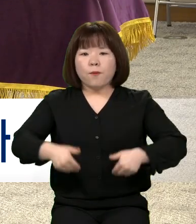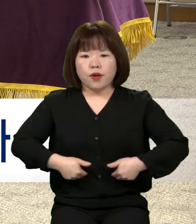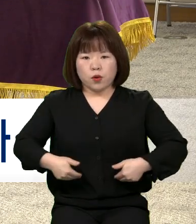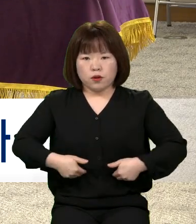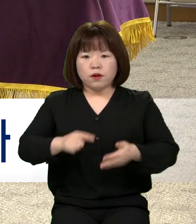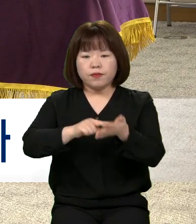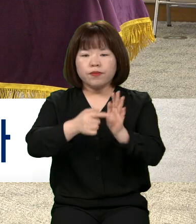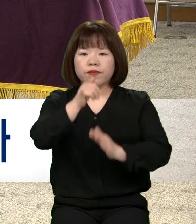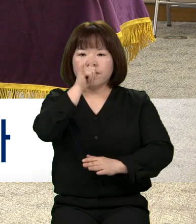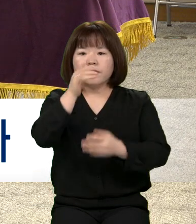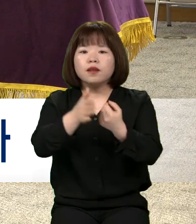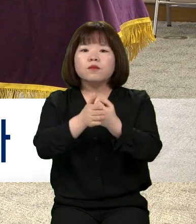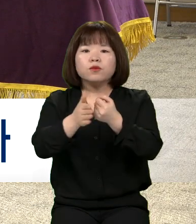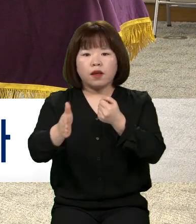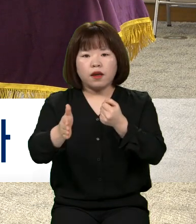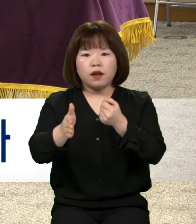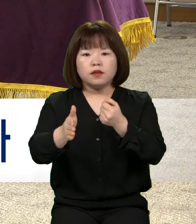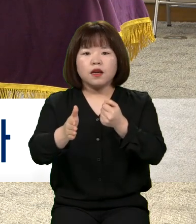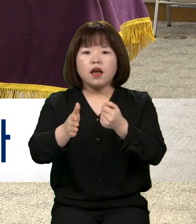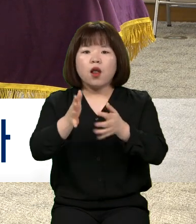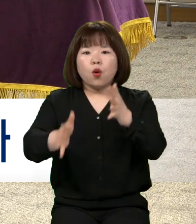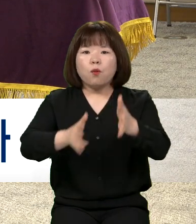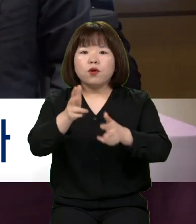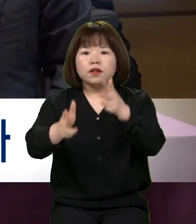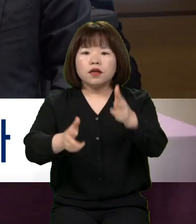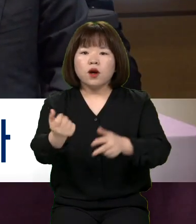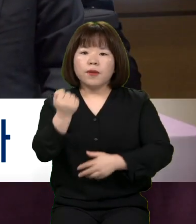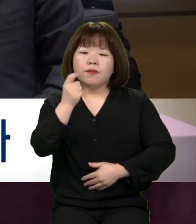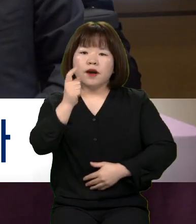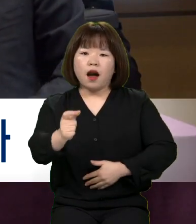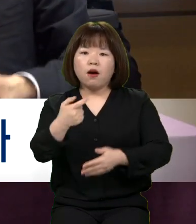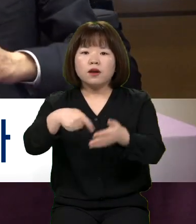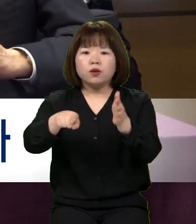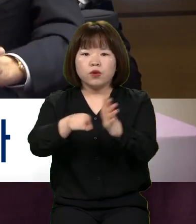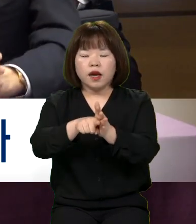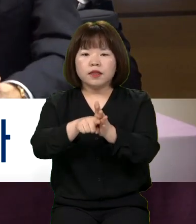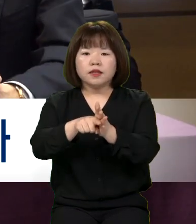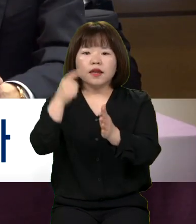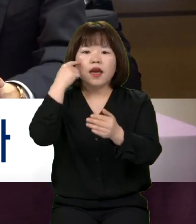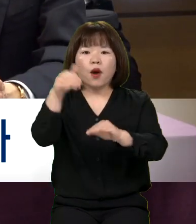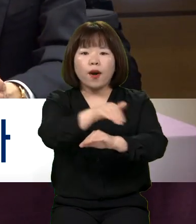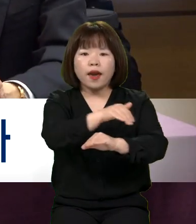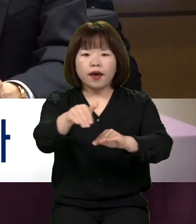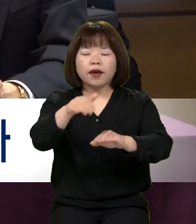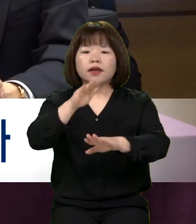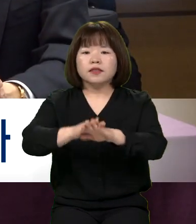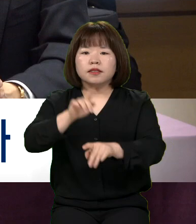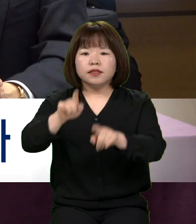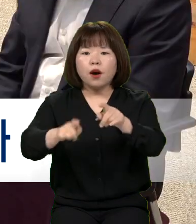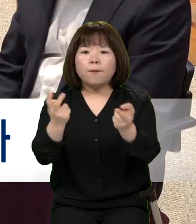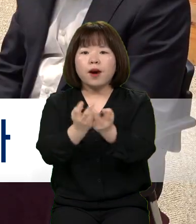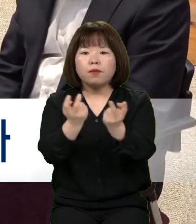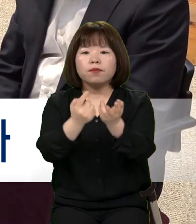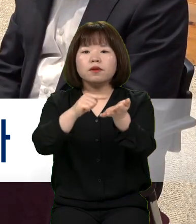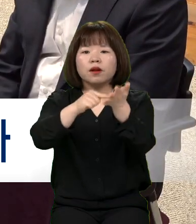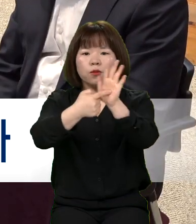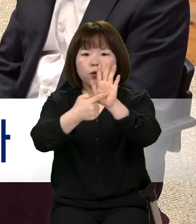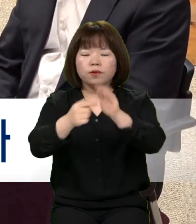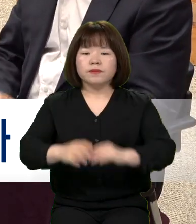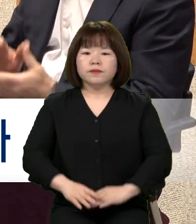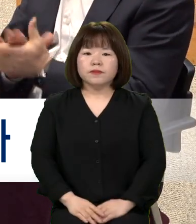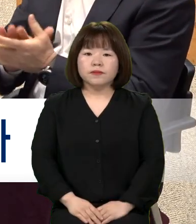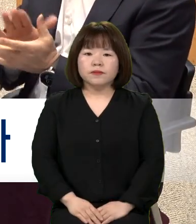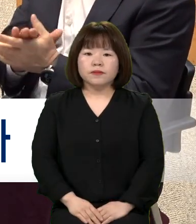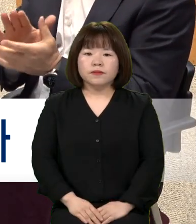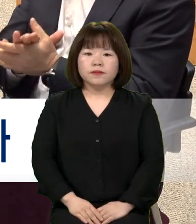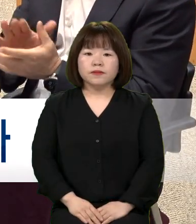로봇에 필요성이 부각되고 있는 만큼 차세대 로봇 산업 기술 경쟁력 강화를 위한 로드맵과 실행 전략을 제안